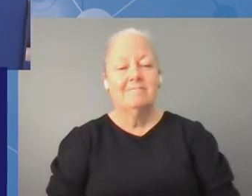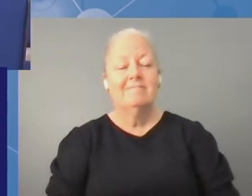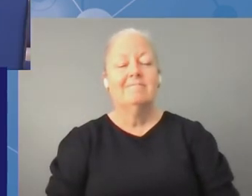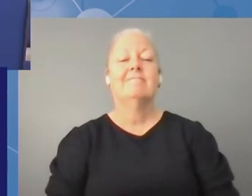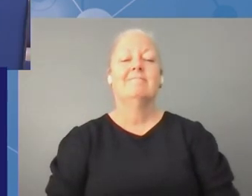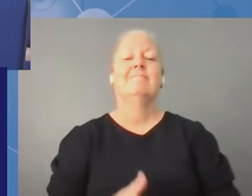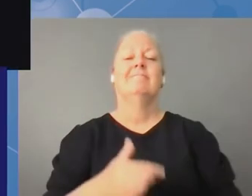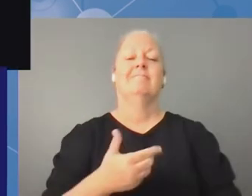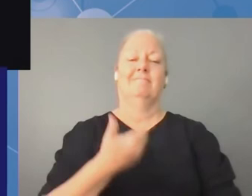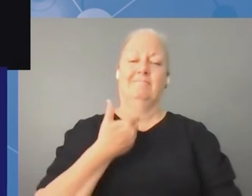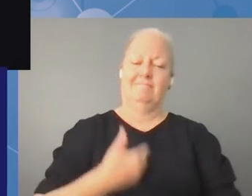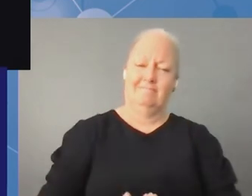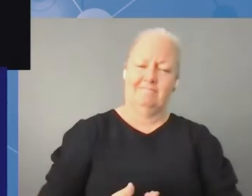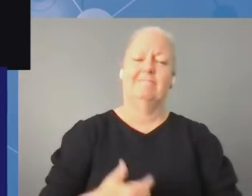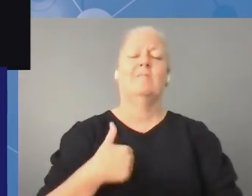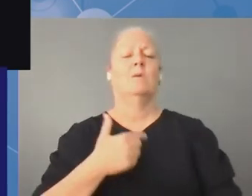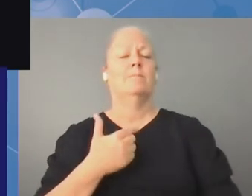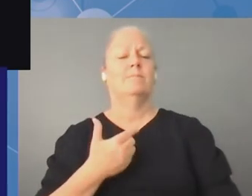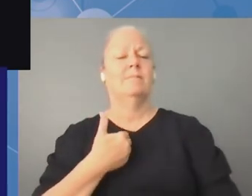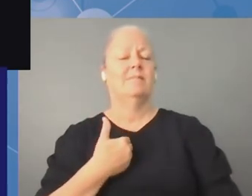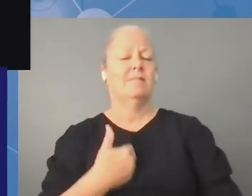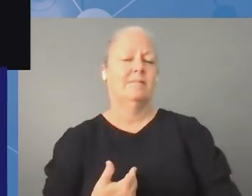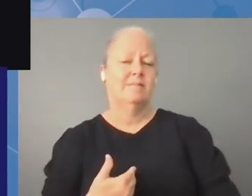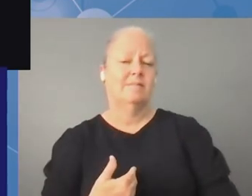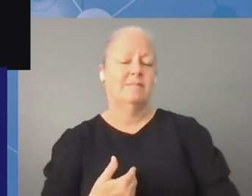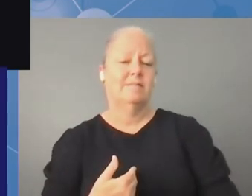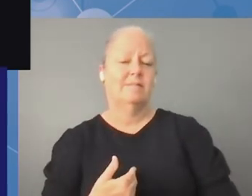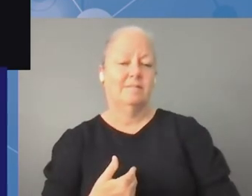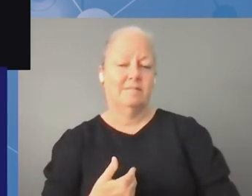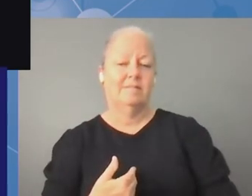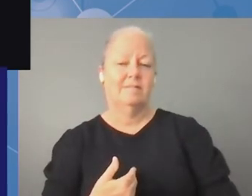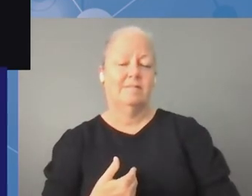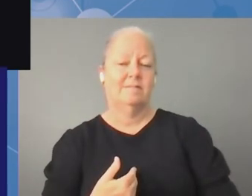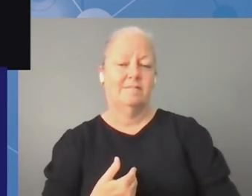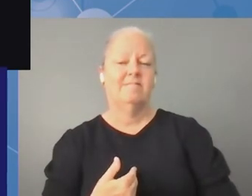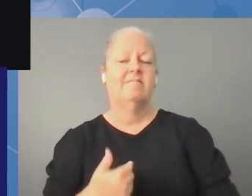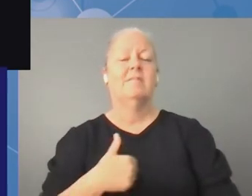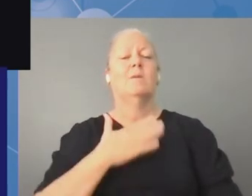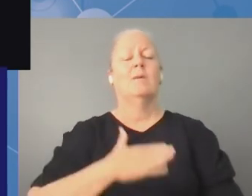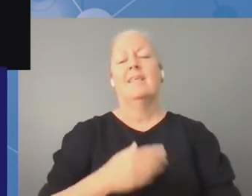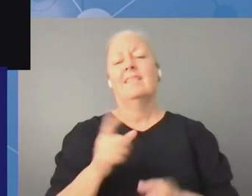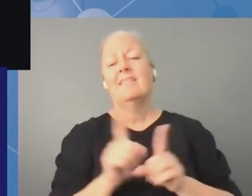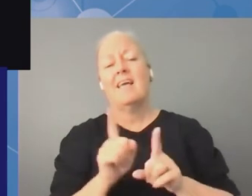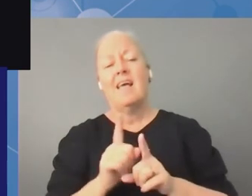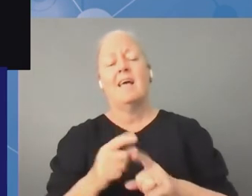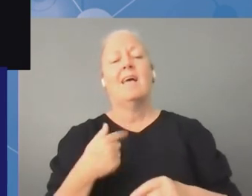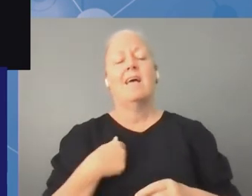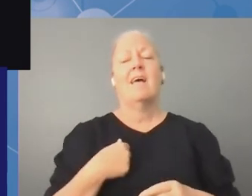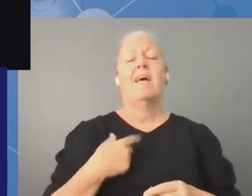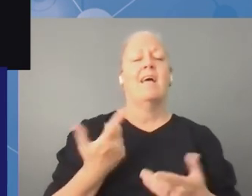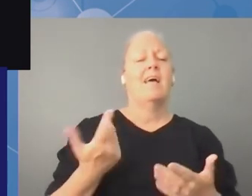بافل أورغاتش. أود أن أعلق على